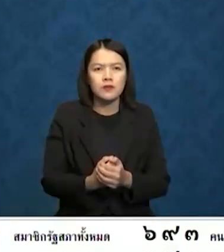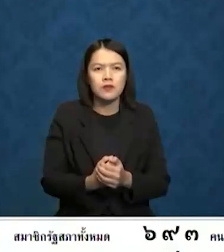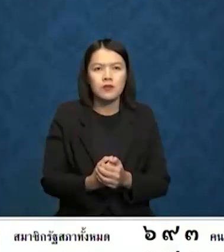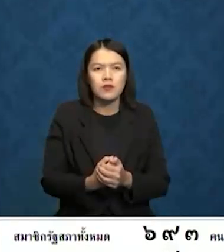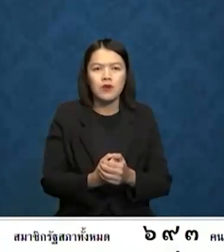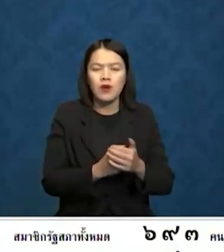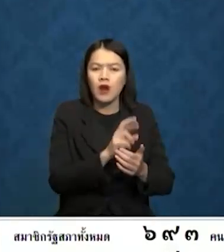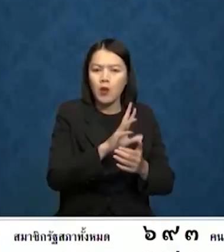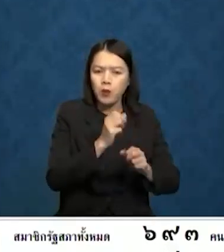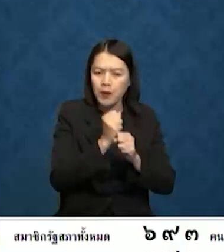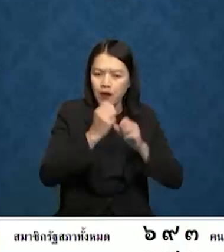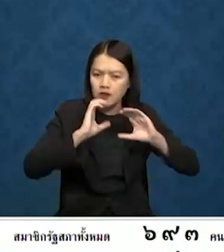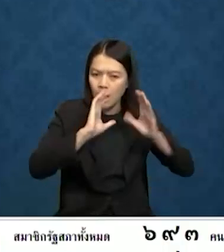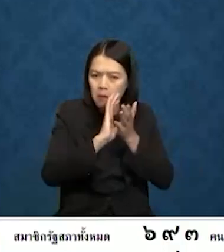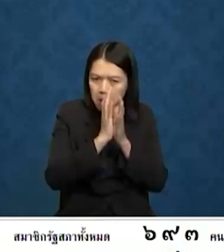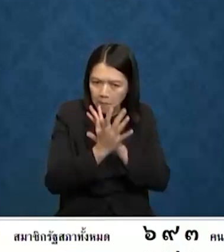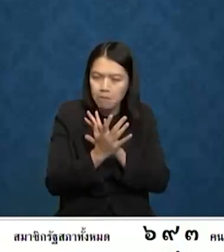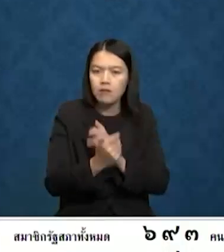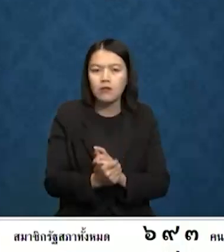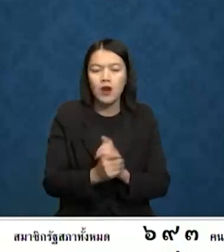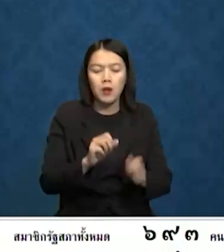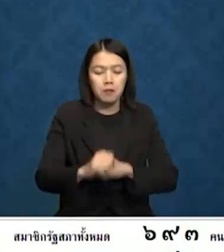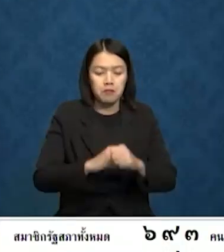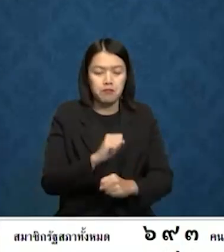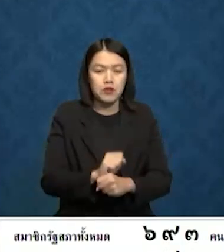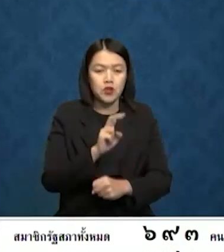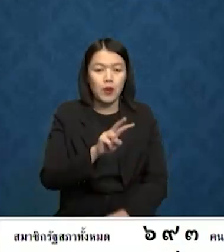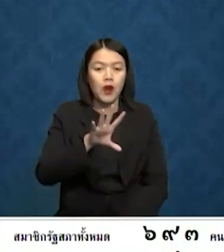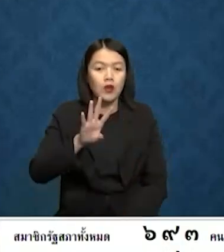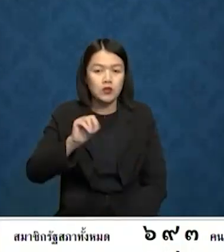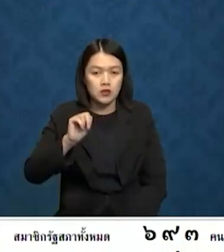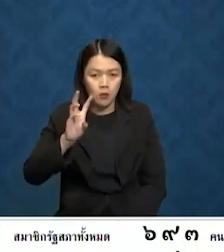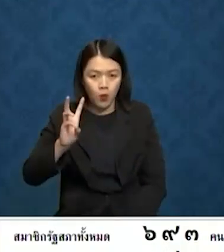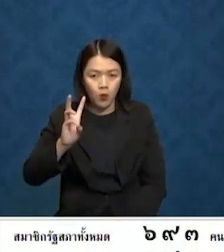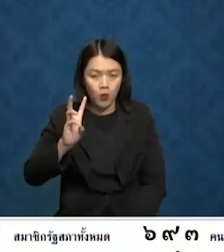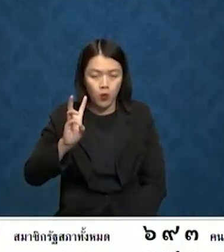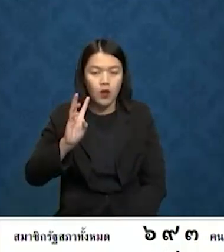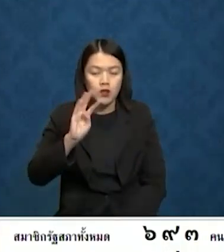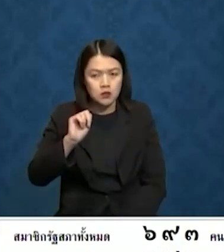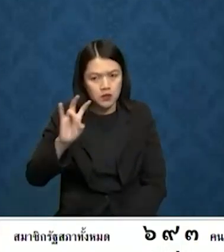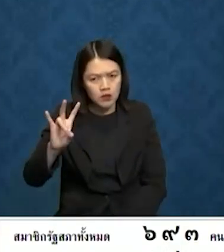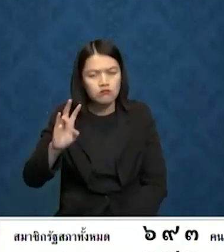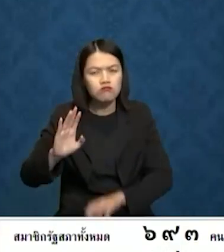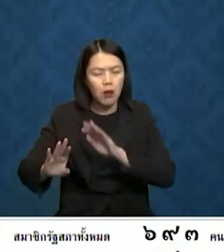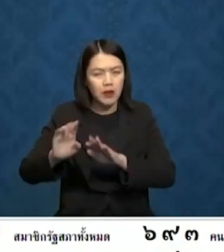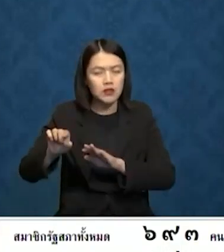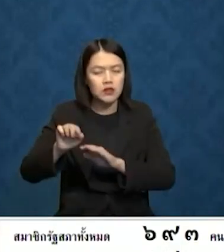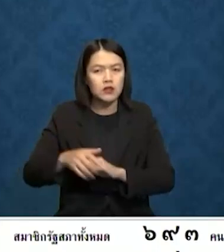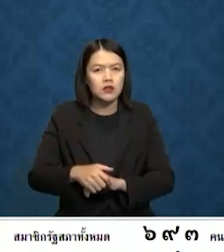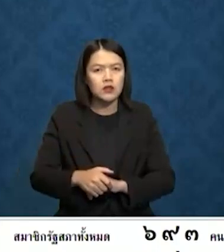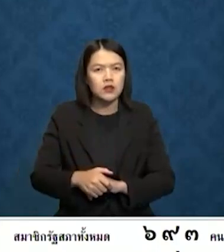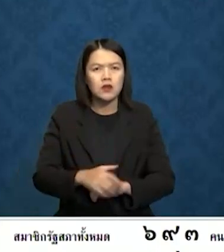ปฏิรูประบบราชการเมื่อปี2546 47ประมาณนี้นะครับ